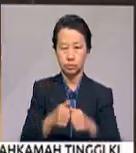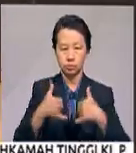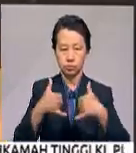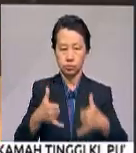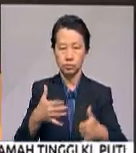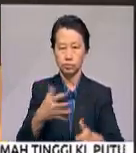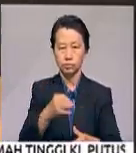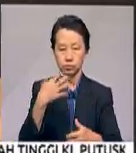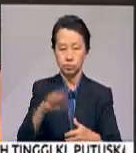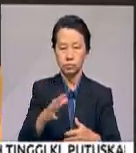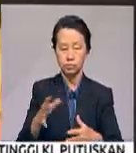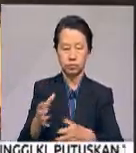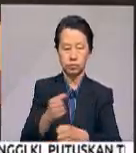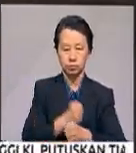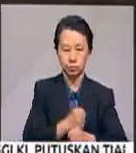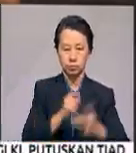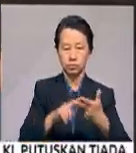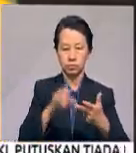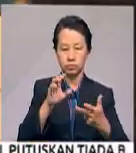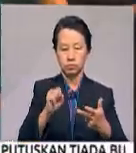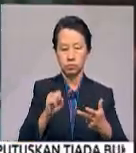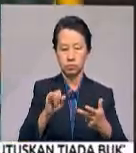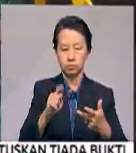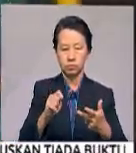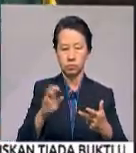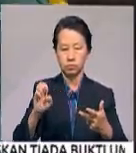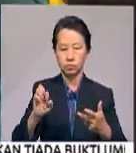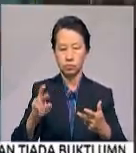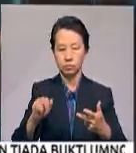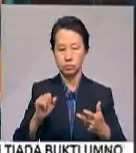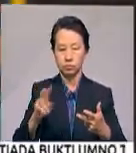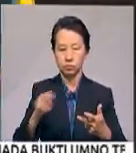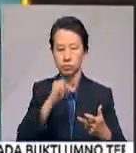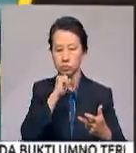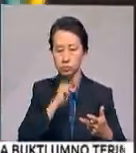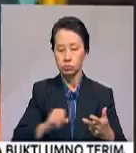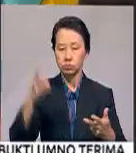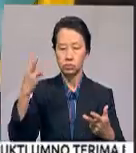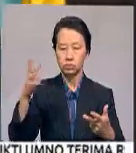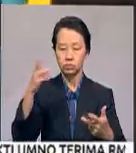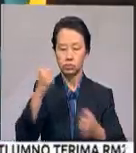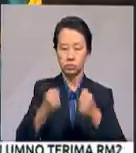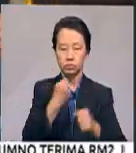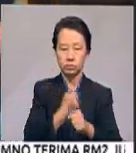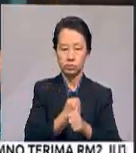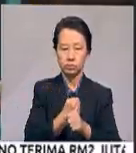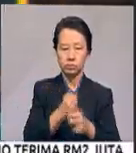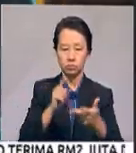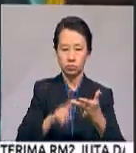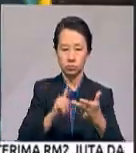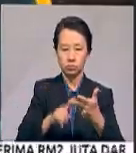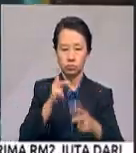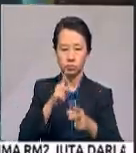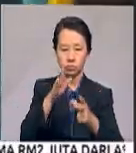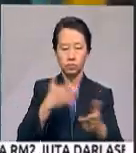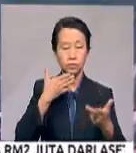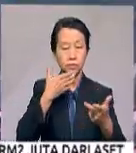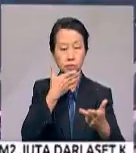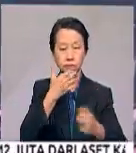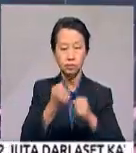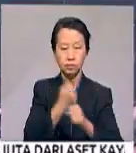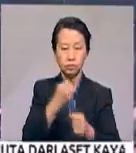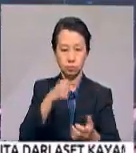dan telah disandang oleh Siti Erin Syahira Jamal yang hanya berusia 16 tahun dan merupakan peserta termuda tahun